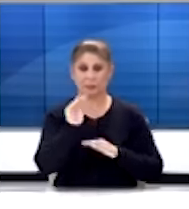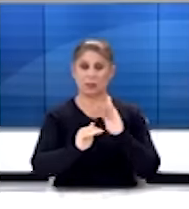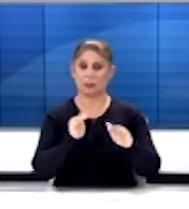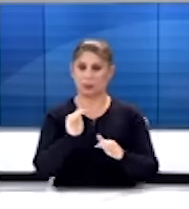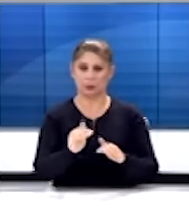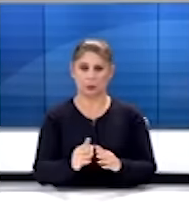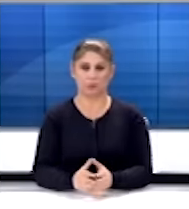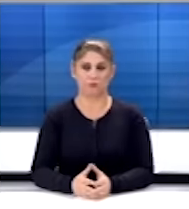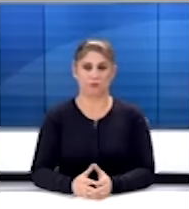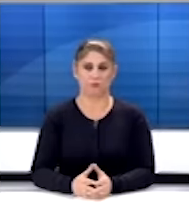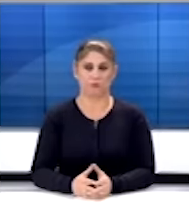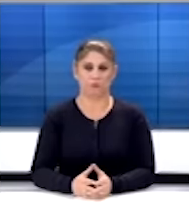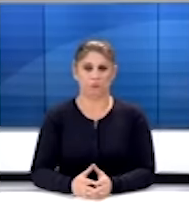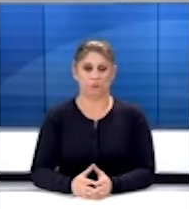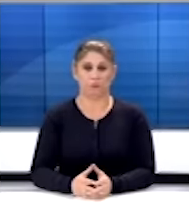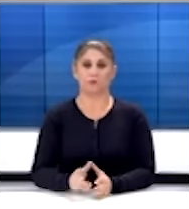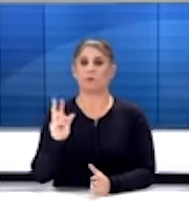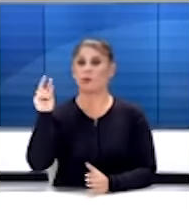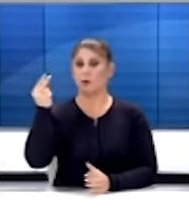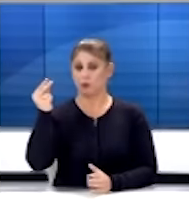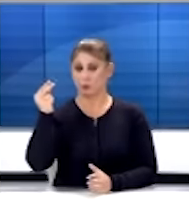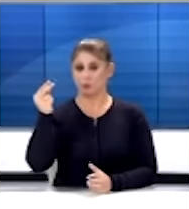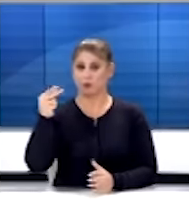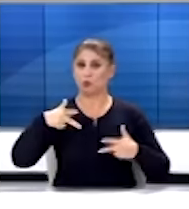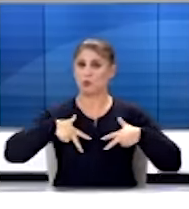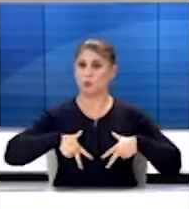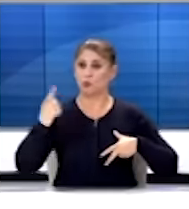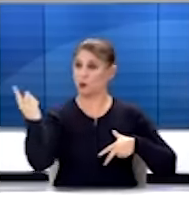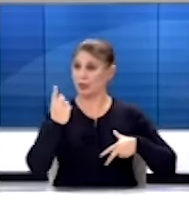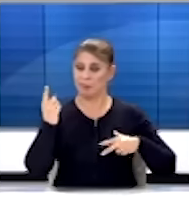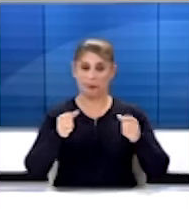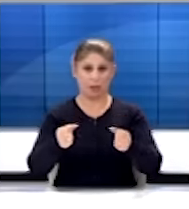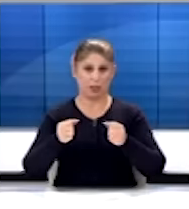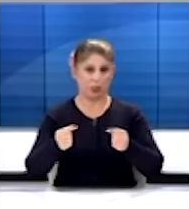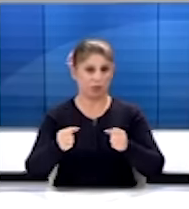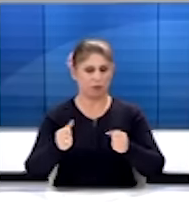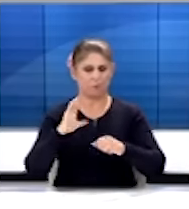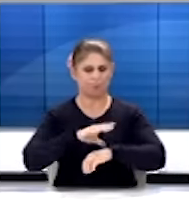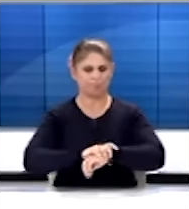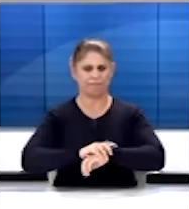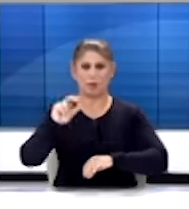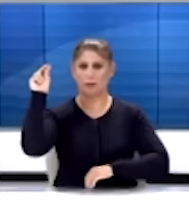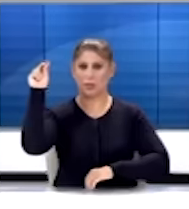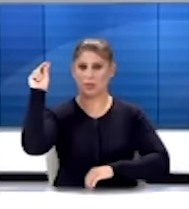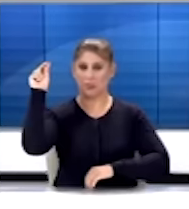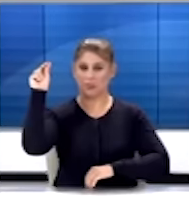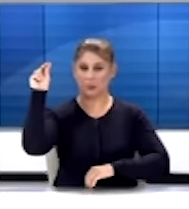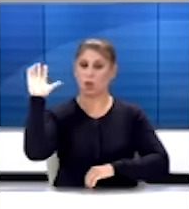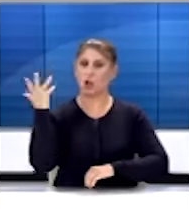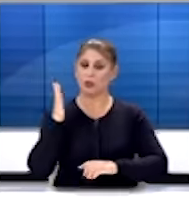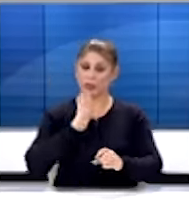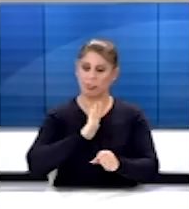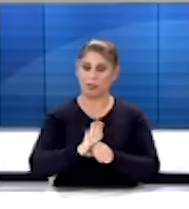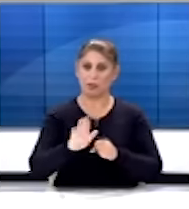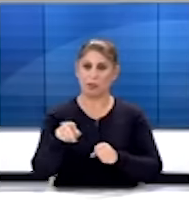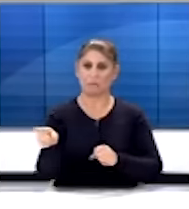ερώτηση του βουλευτή μας, του Υπουργείου Κλιματικής Κρίσης, είχε δεσμευτεί ότι θα